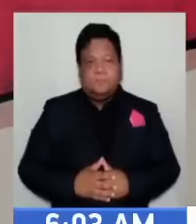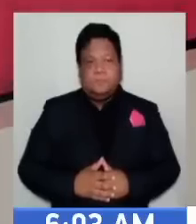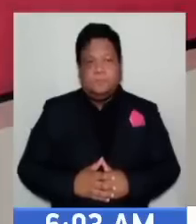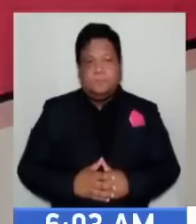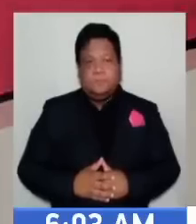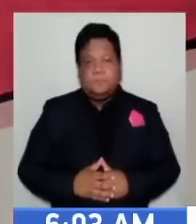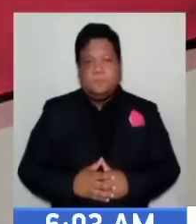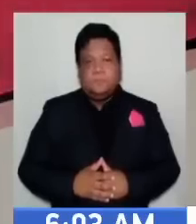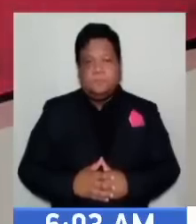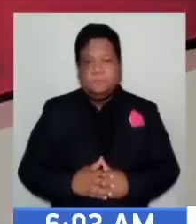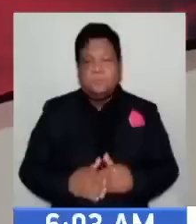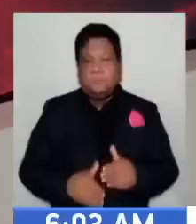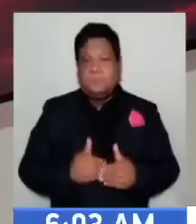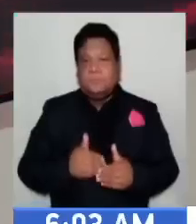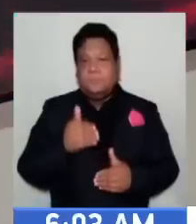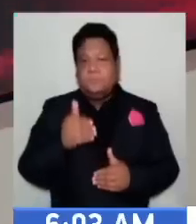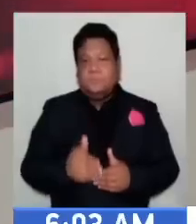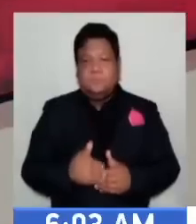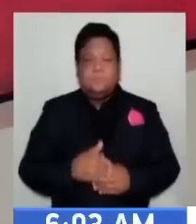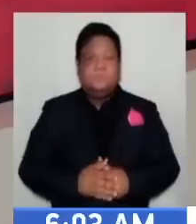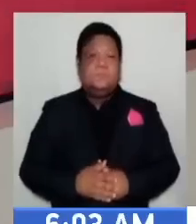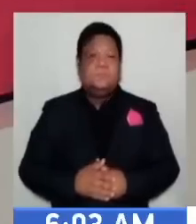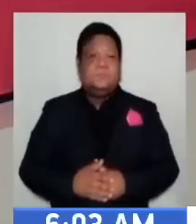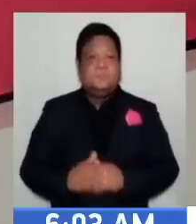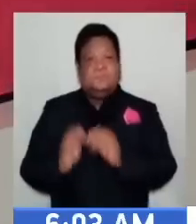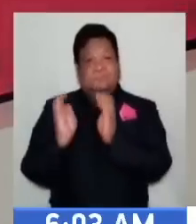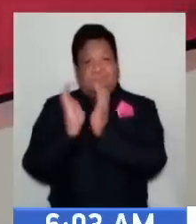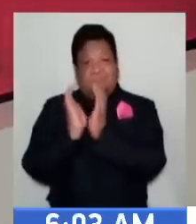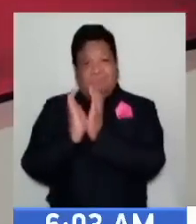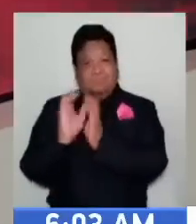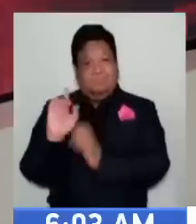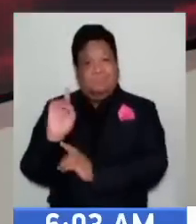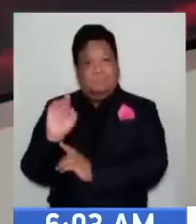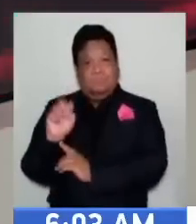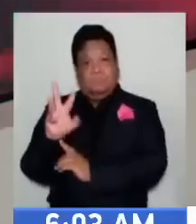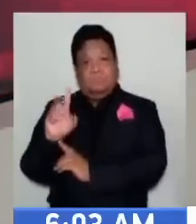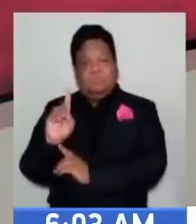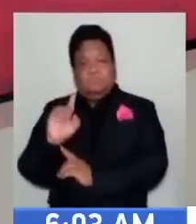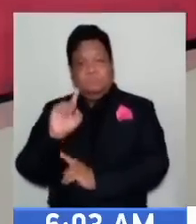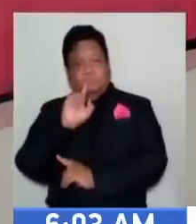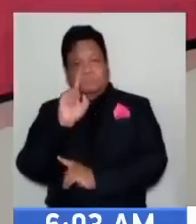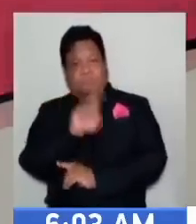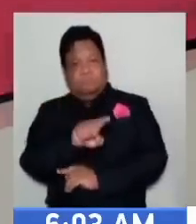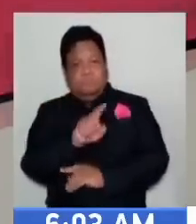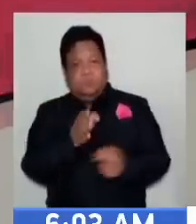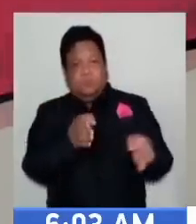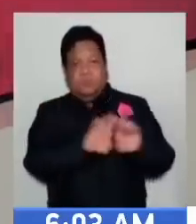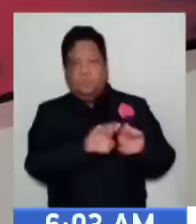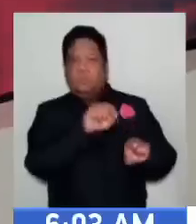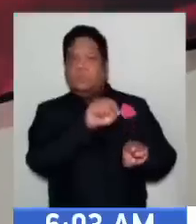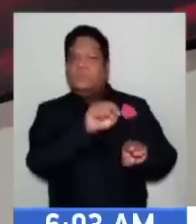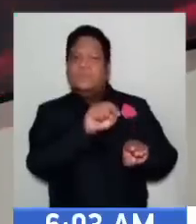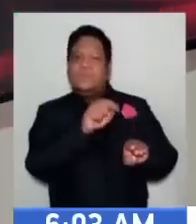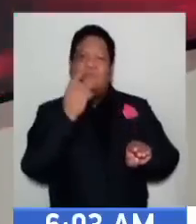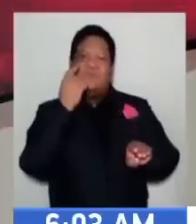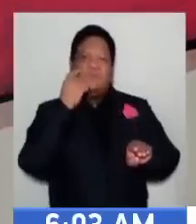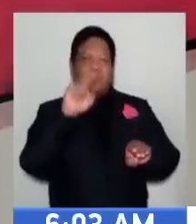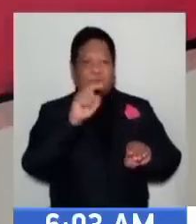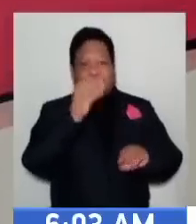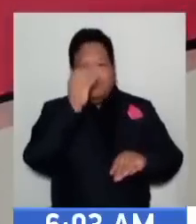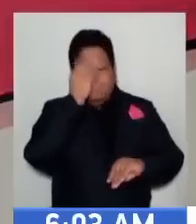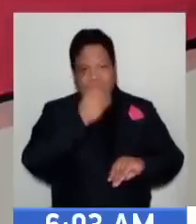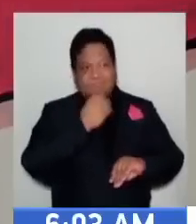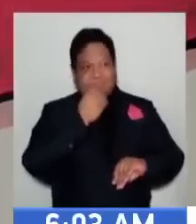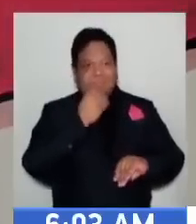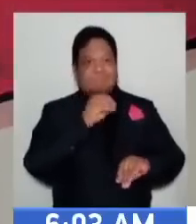Ipinatitigil ng Department of Social Welfare and Development ang operasyon ng isang bahay ampunan sa Quezon City dahil sa ilang paglabag-umano sa safety